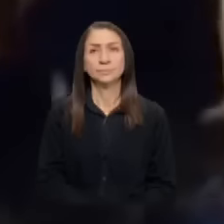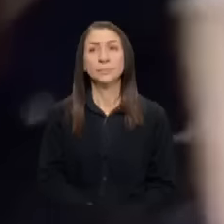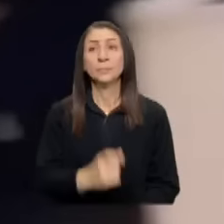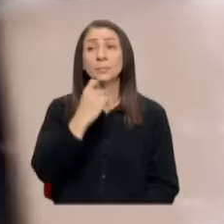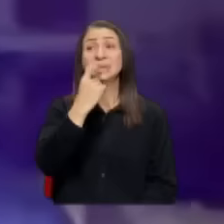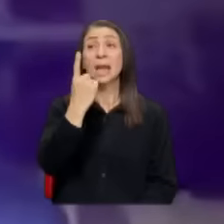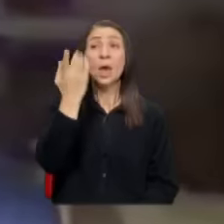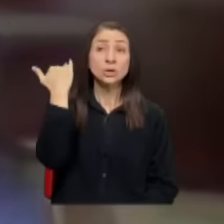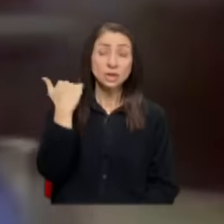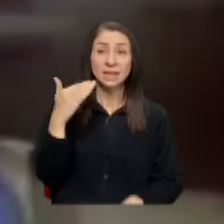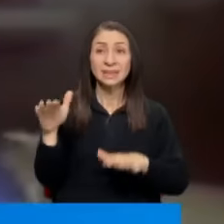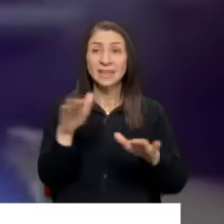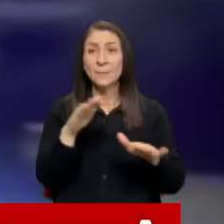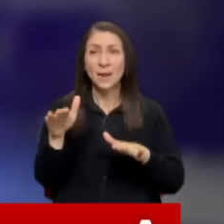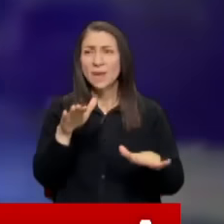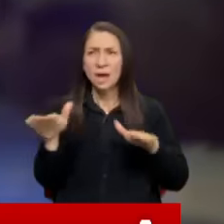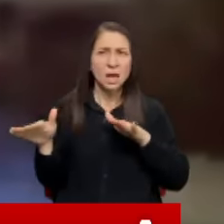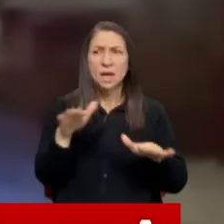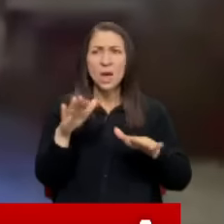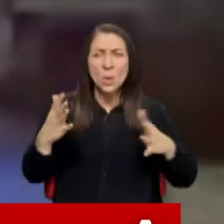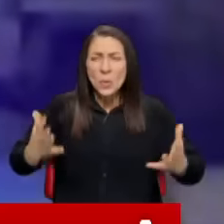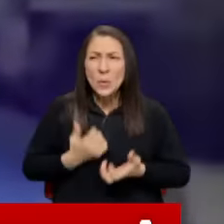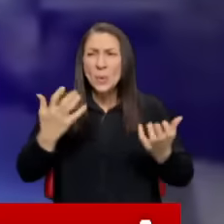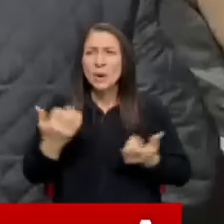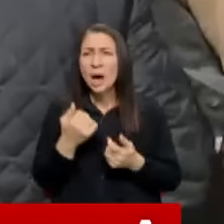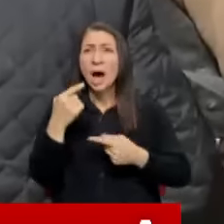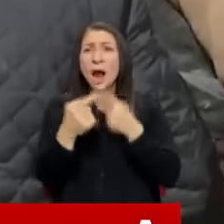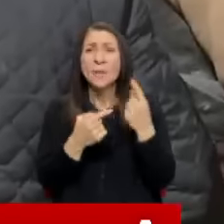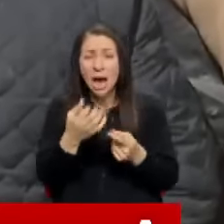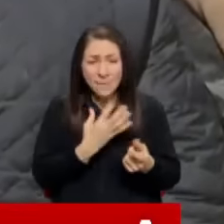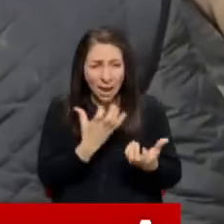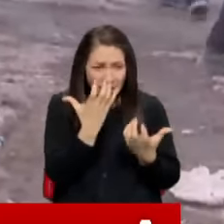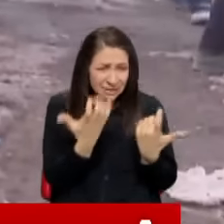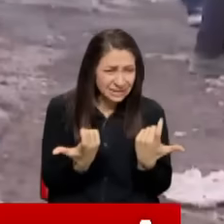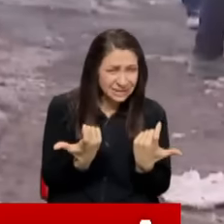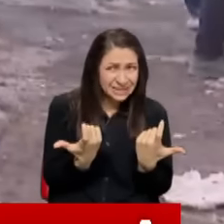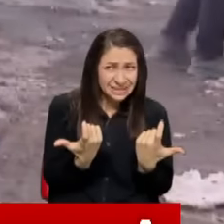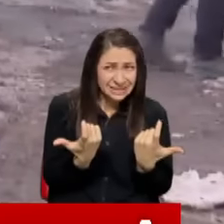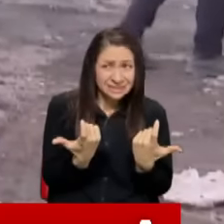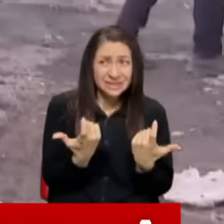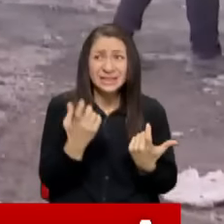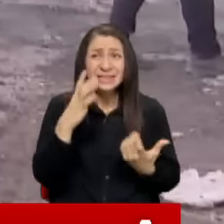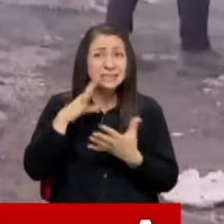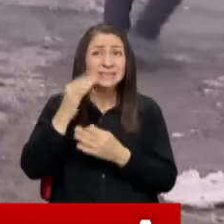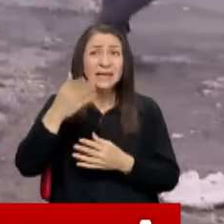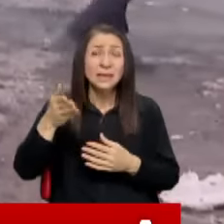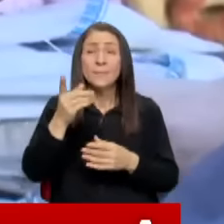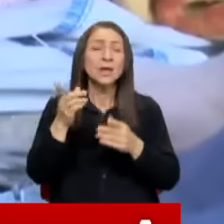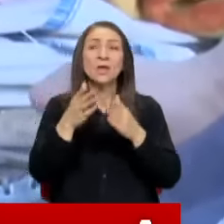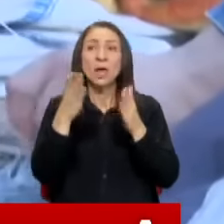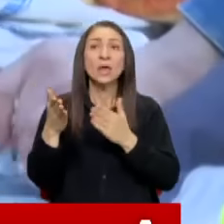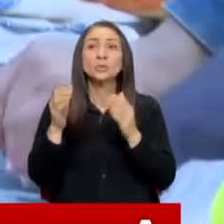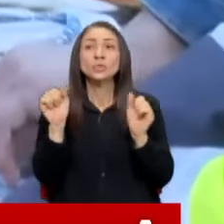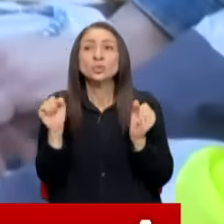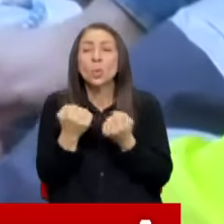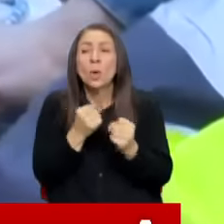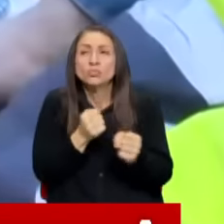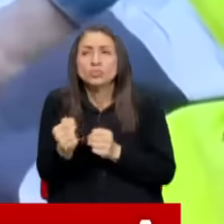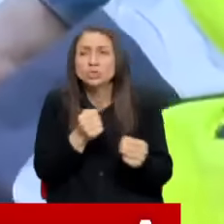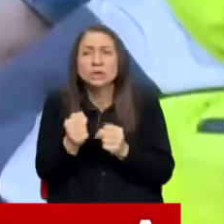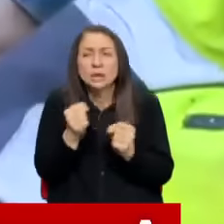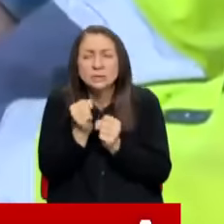Bir sene önceydi depremde canını kurtaranlar yakınlarından haber alabilmek için enkaz başında beklerken bir yandan da soğukla